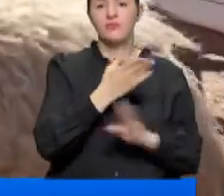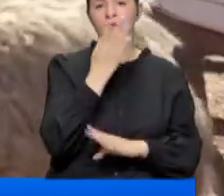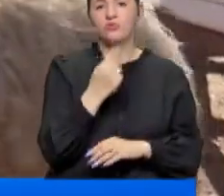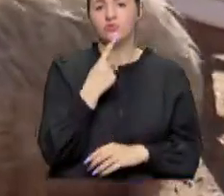ki